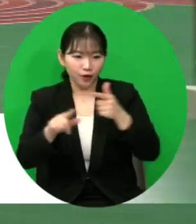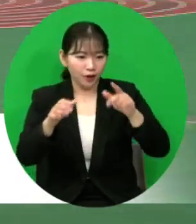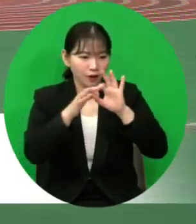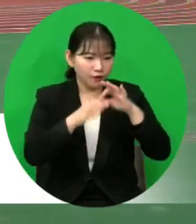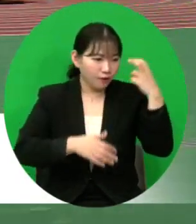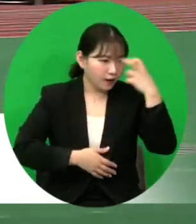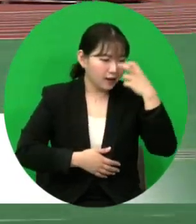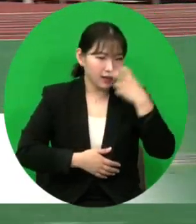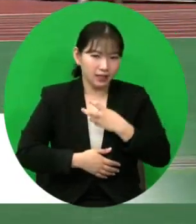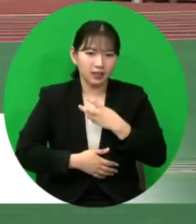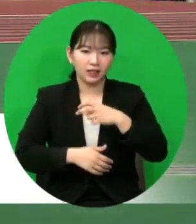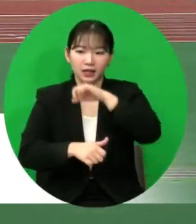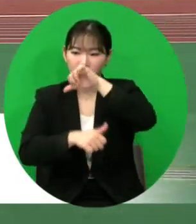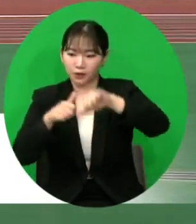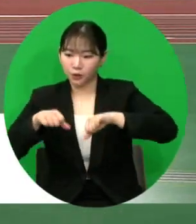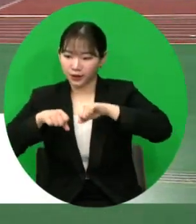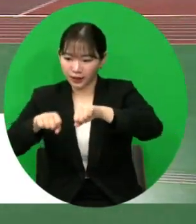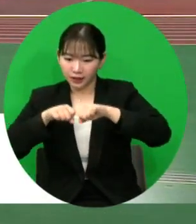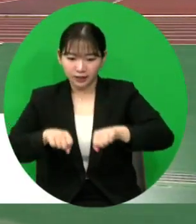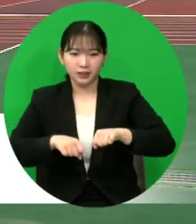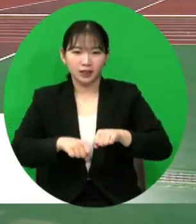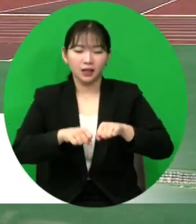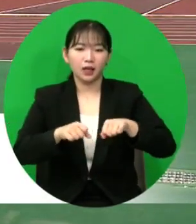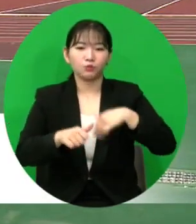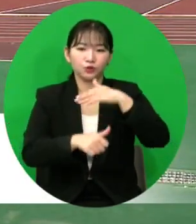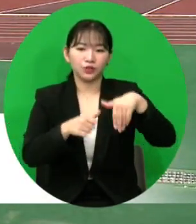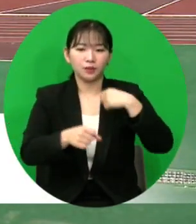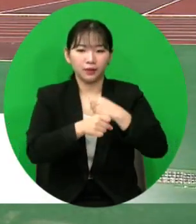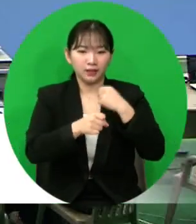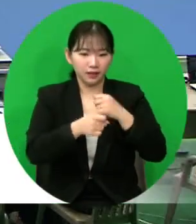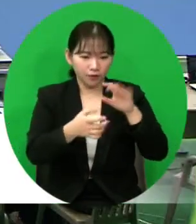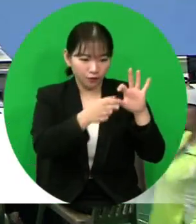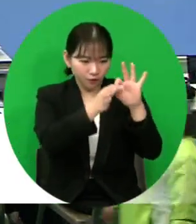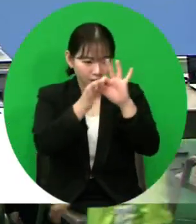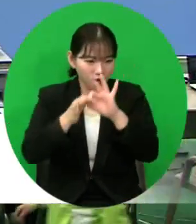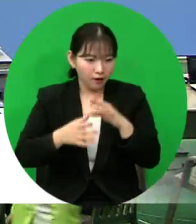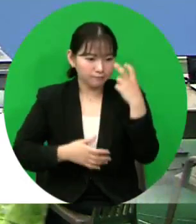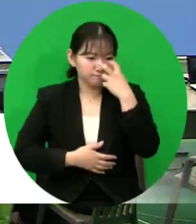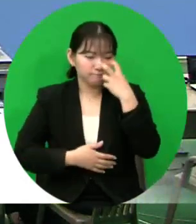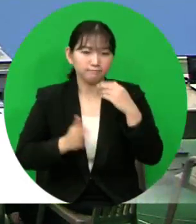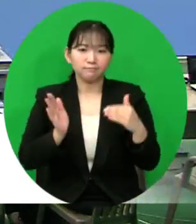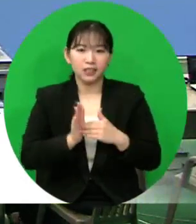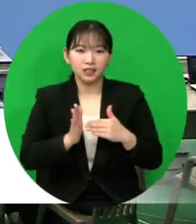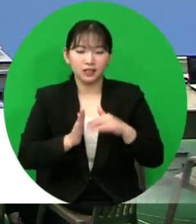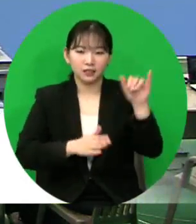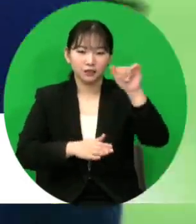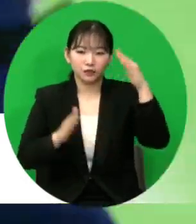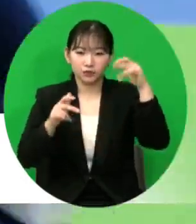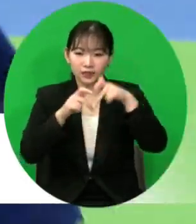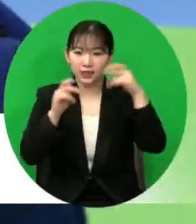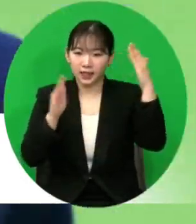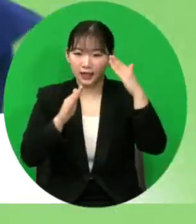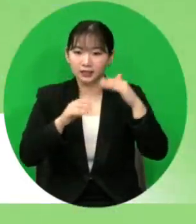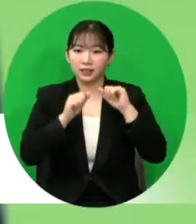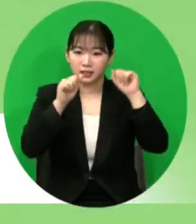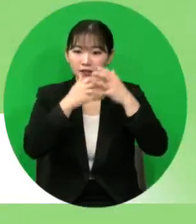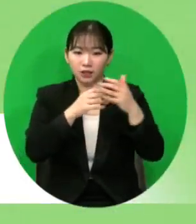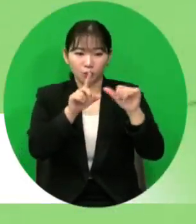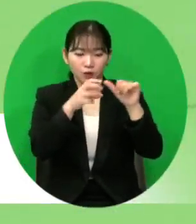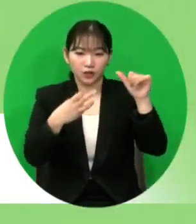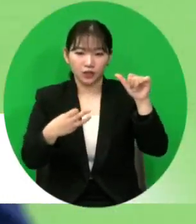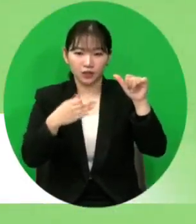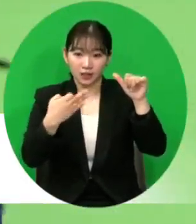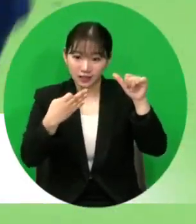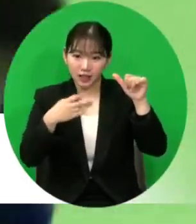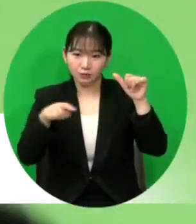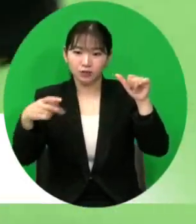환경 도시 미관 정비 등 체전 분위기 조성 등을 점검했습니다 전국 장애학생 체전은 오는 5월 14일부터